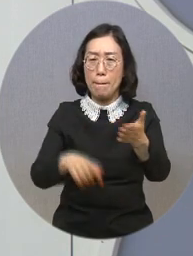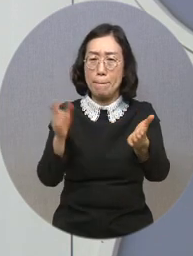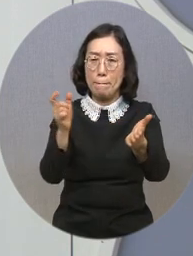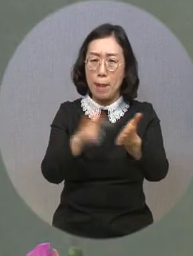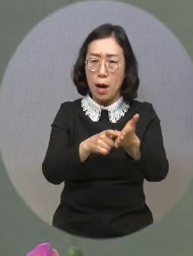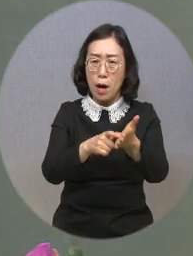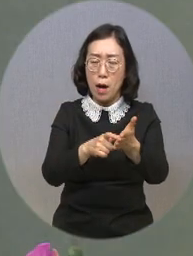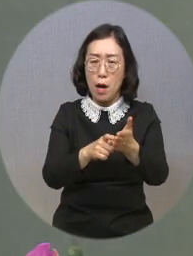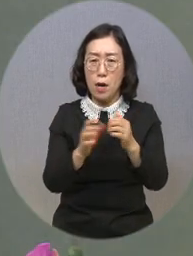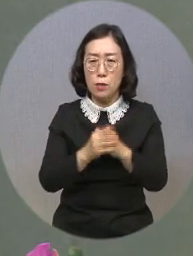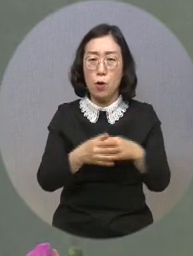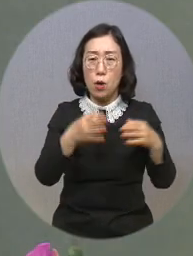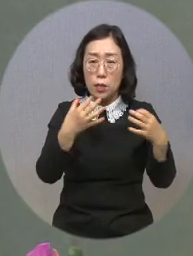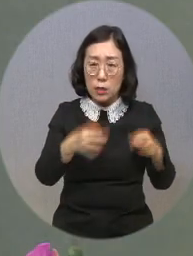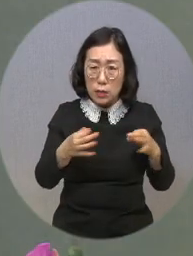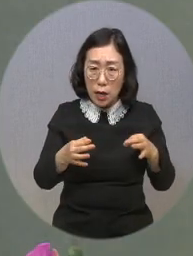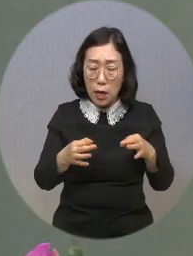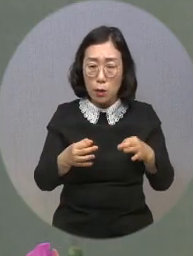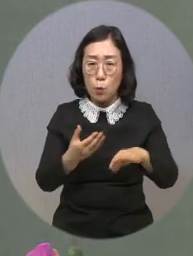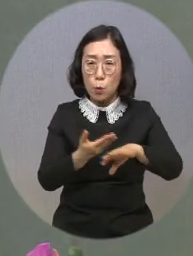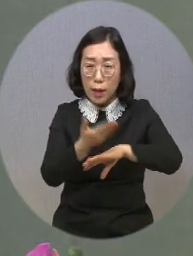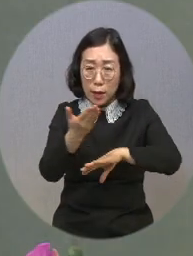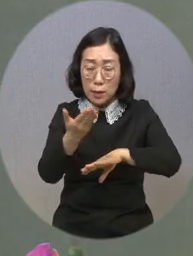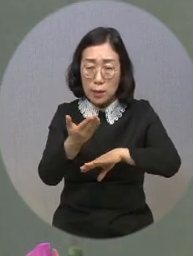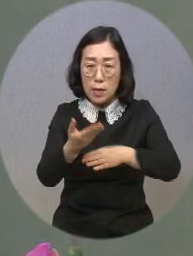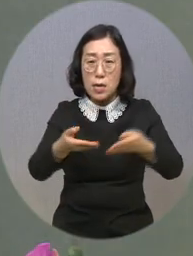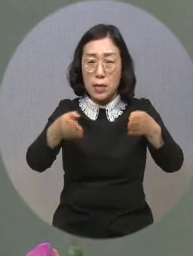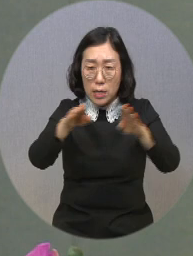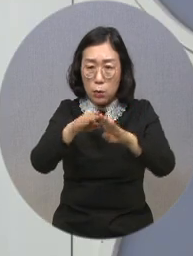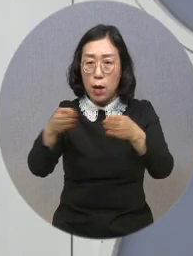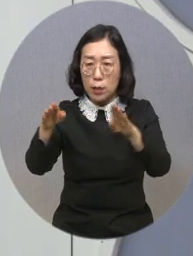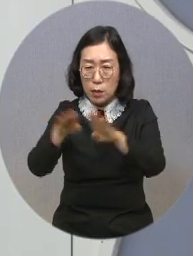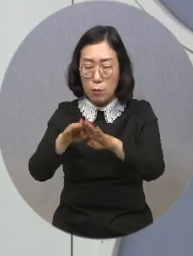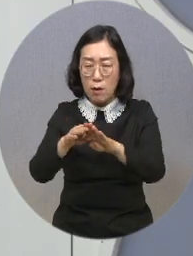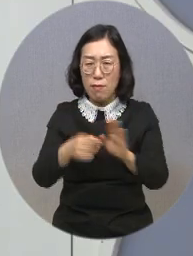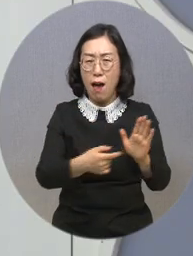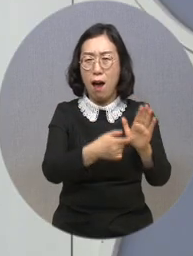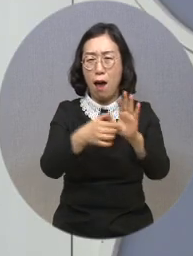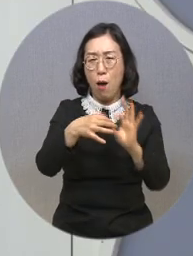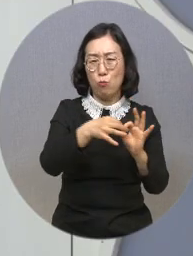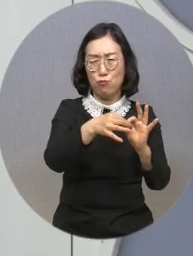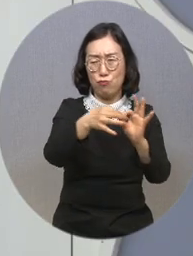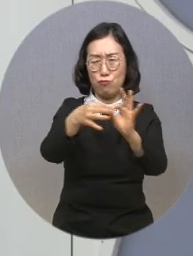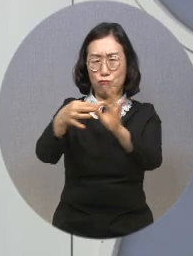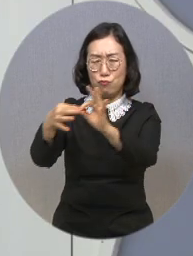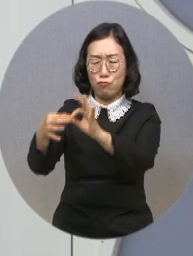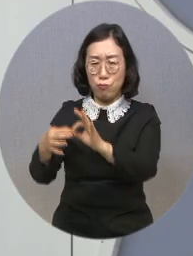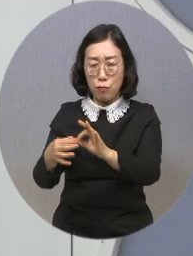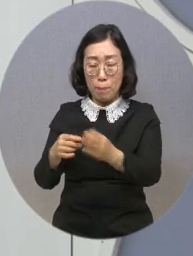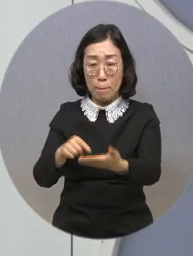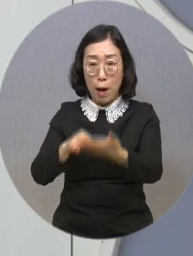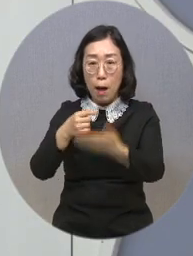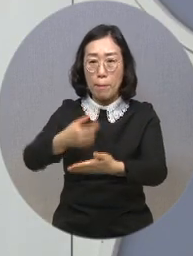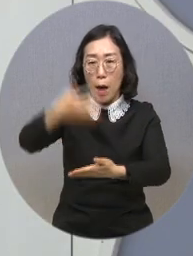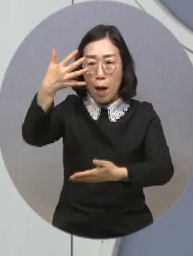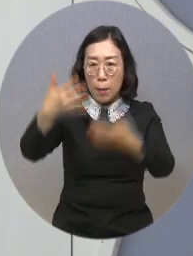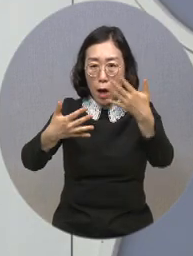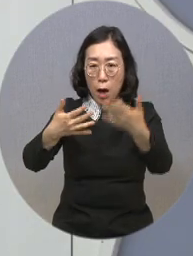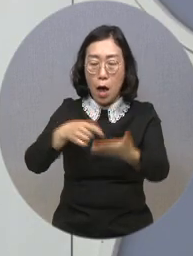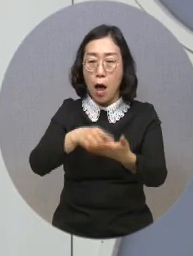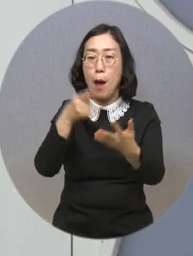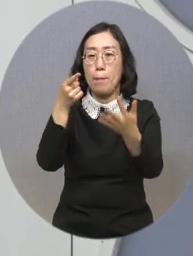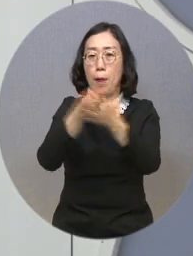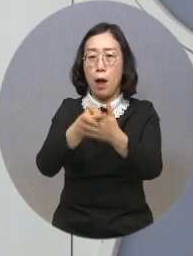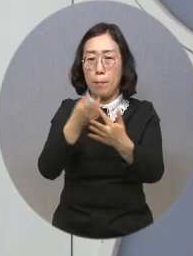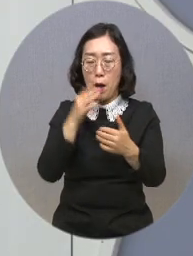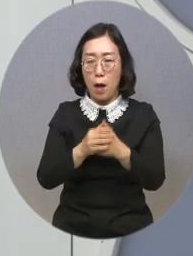비롯해서 다른 기관에도 다 공유가 된답니다. 네. 그래서 취업을 하려고 하면 그 신용불량자라는